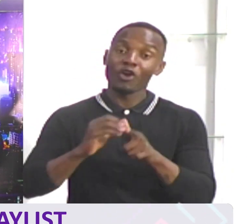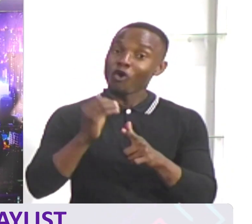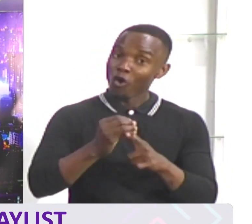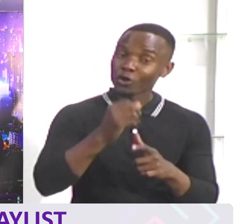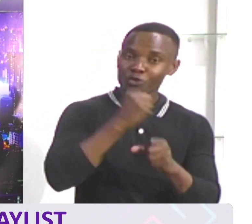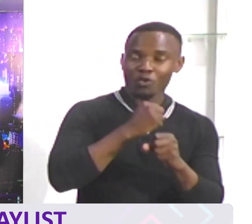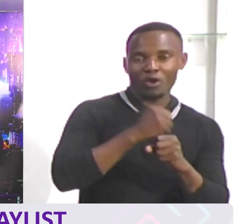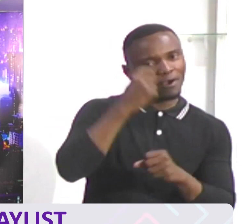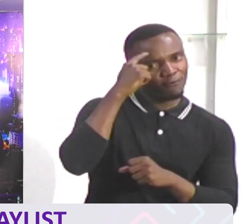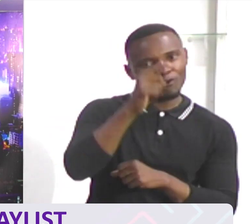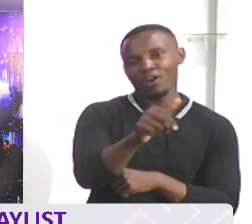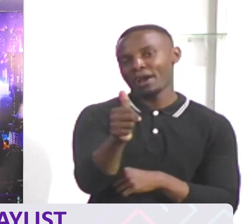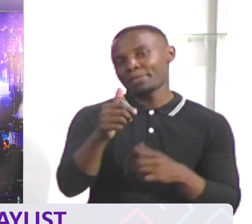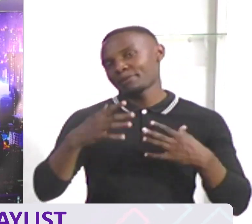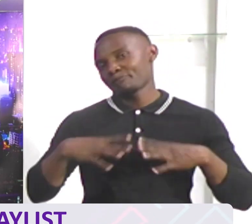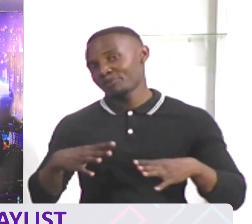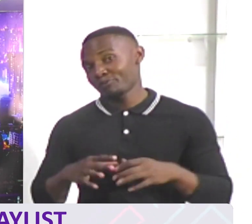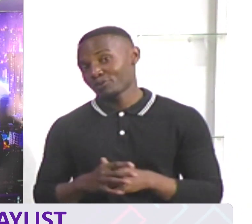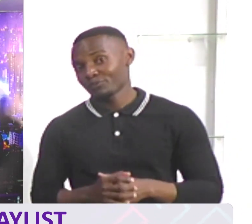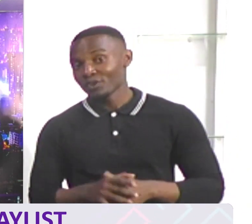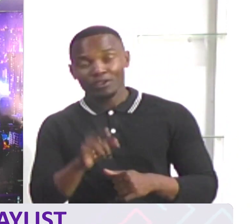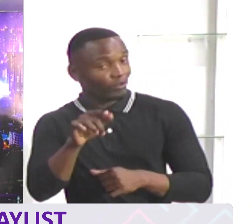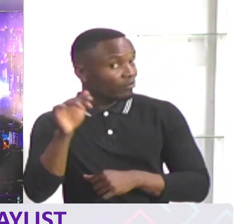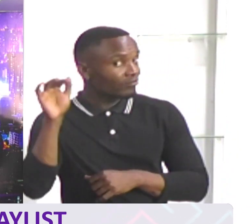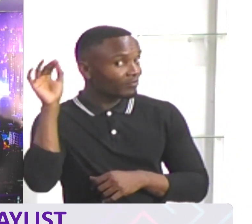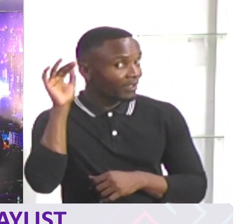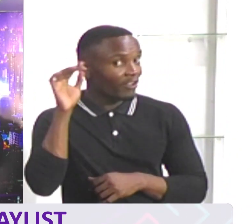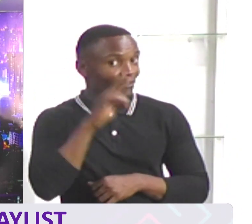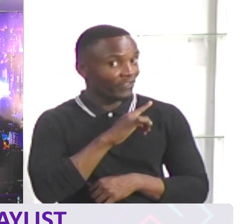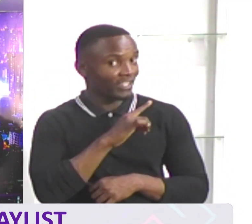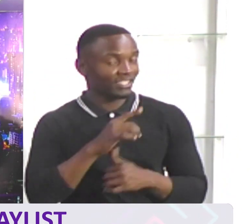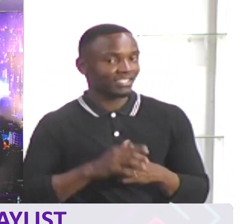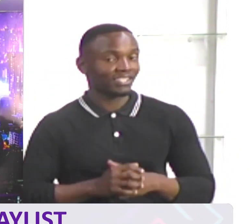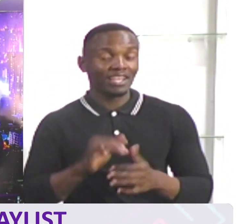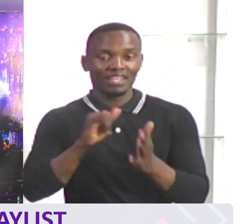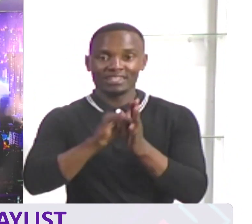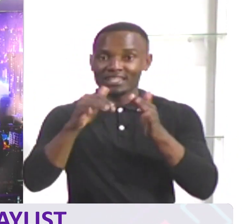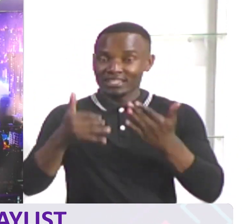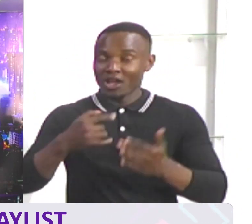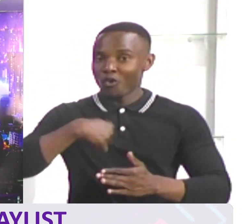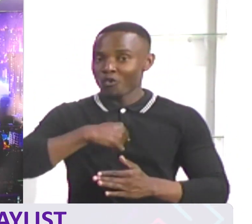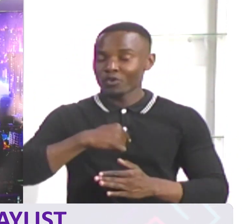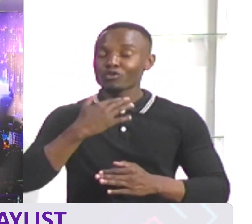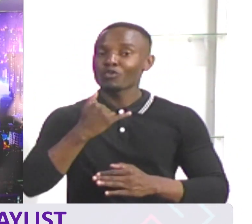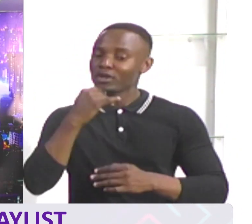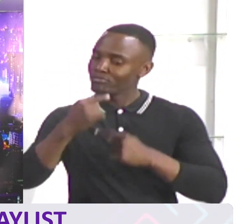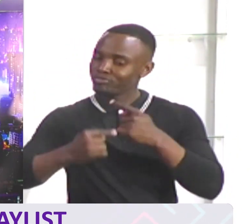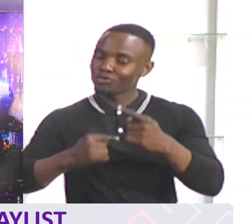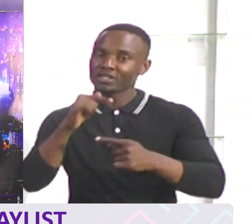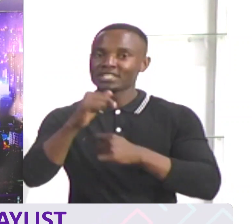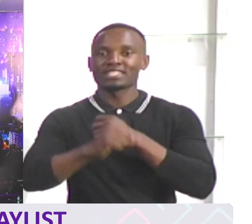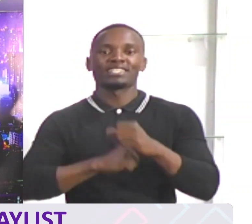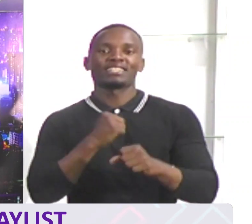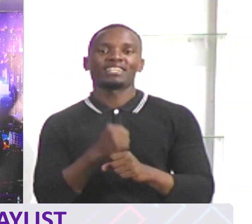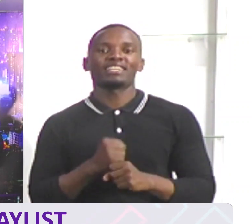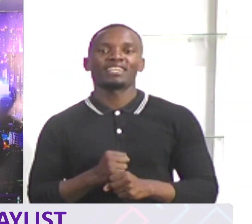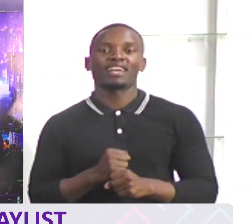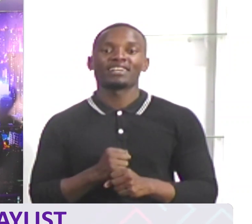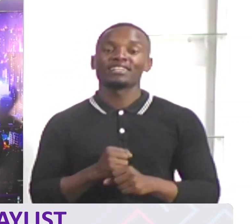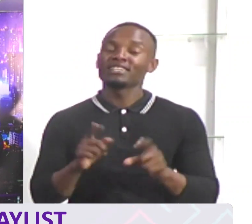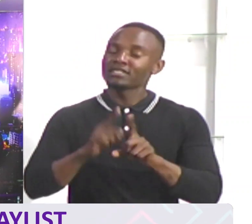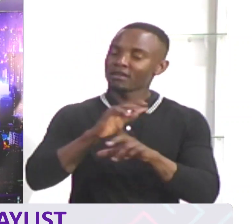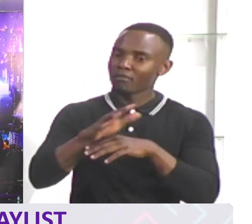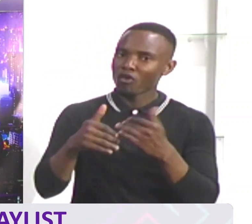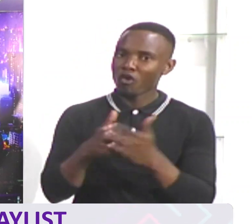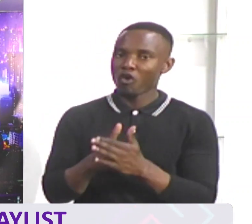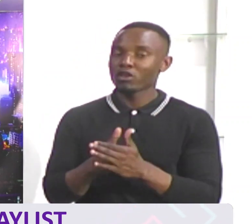Ndio hiyo sasa. Na nakuuliza, unasikia conversation tunaanza nayo watu wangu? Because that is the way we want to go. 2024 tumesema naanza tuache mtu nyuma. The kind of see of the